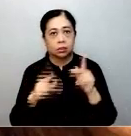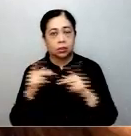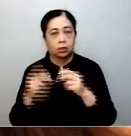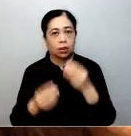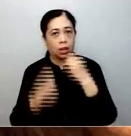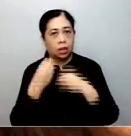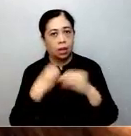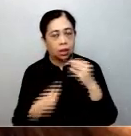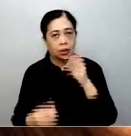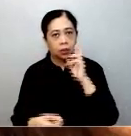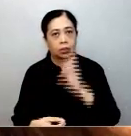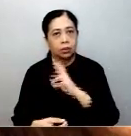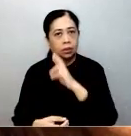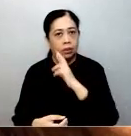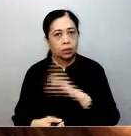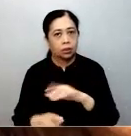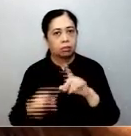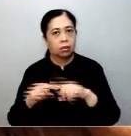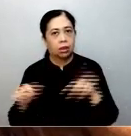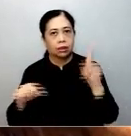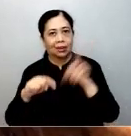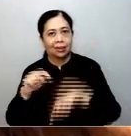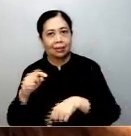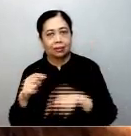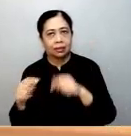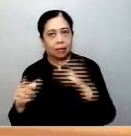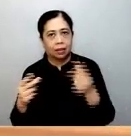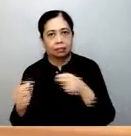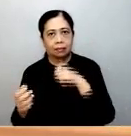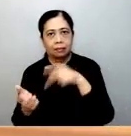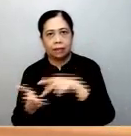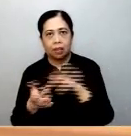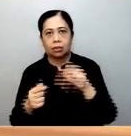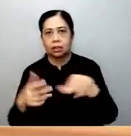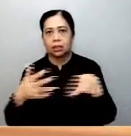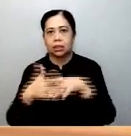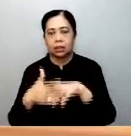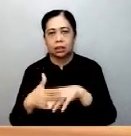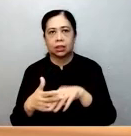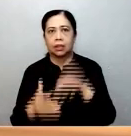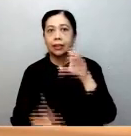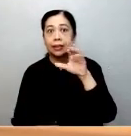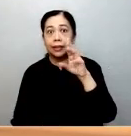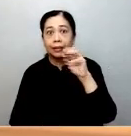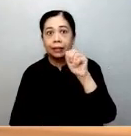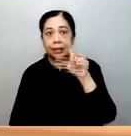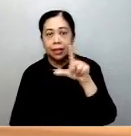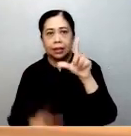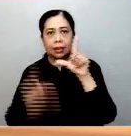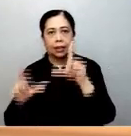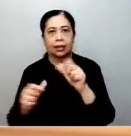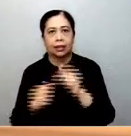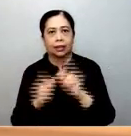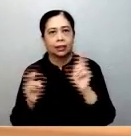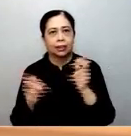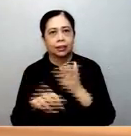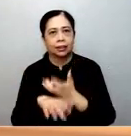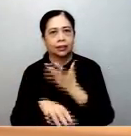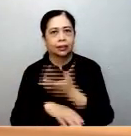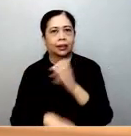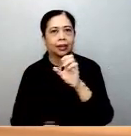isang restaurant ngunit hindi nagbayad ay maaaring kasuhan ng criminal case dahil isa itong uri ng